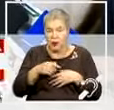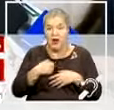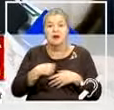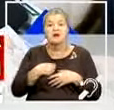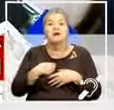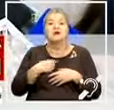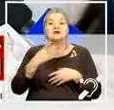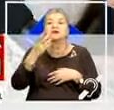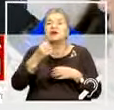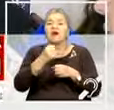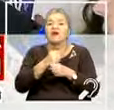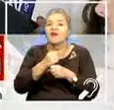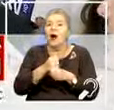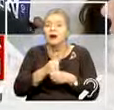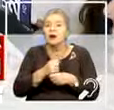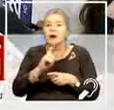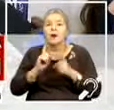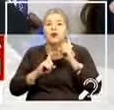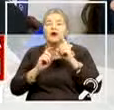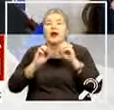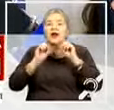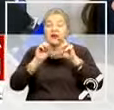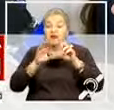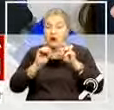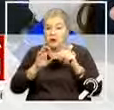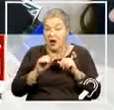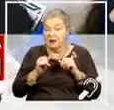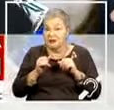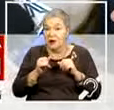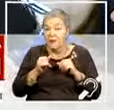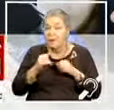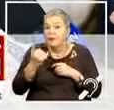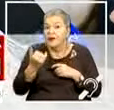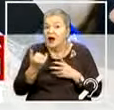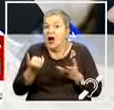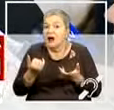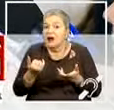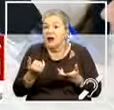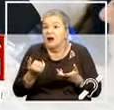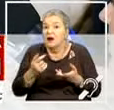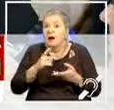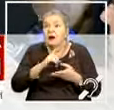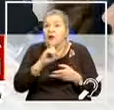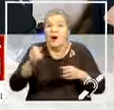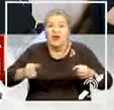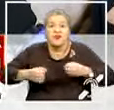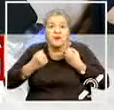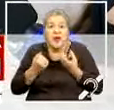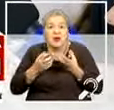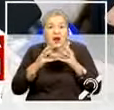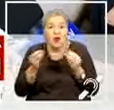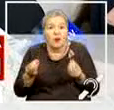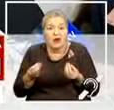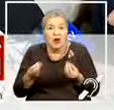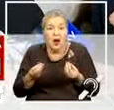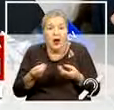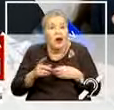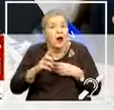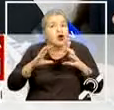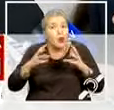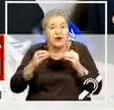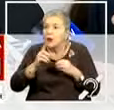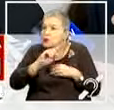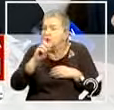cu anumite informații care nu au altă menire decât să sperie oamenii. Ori oamenii nu au de ce să se sperie.